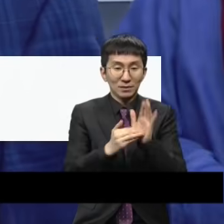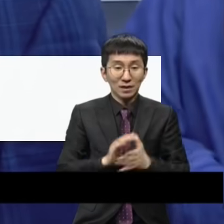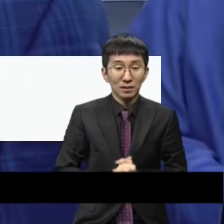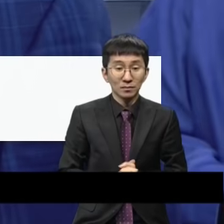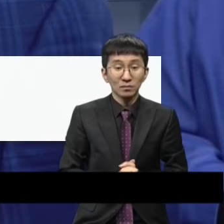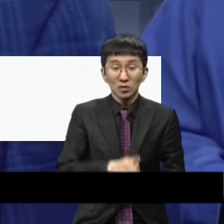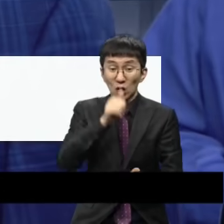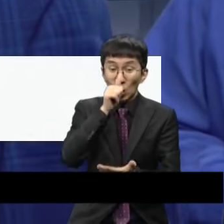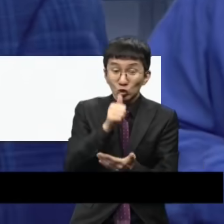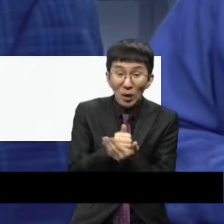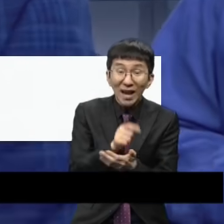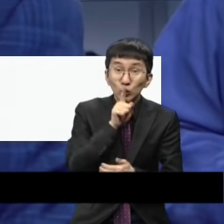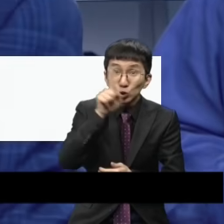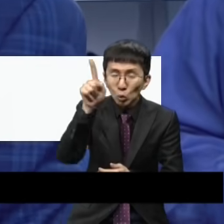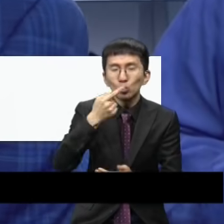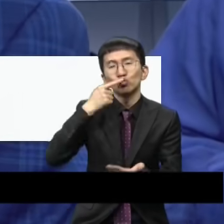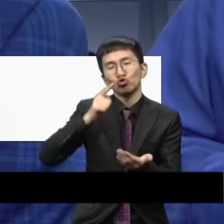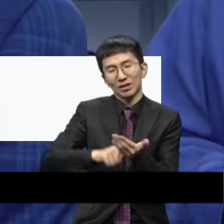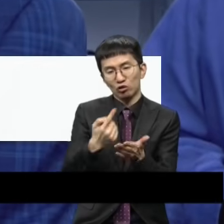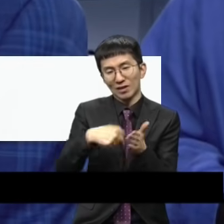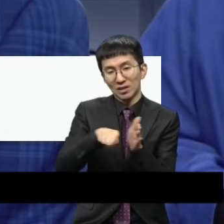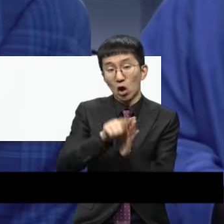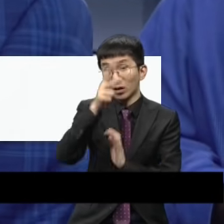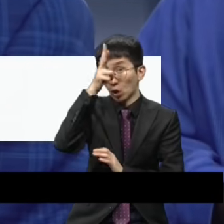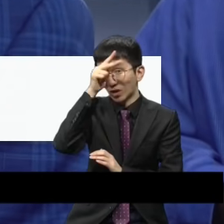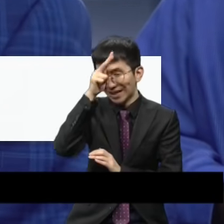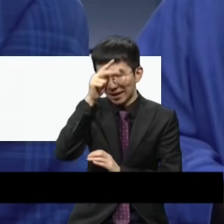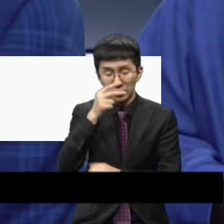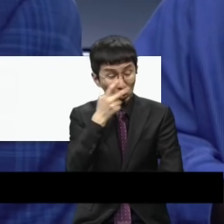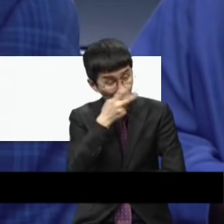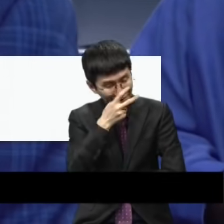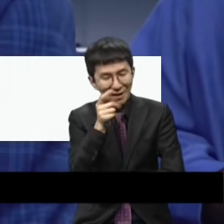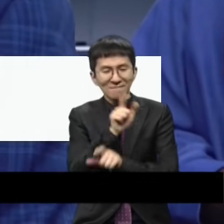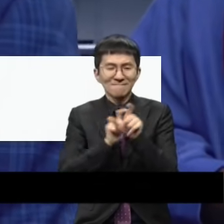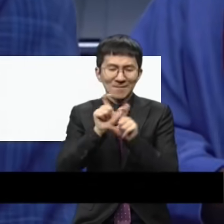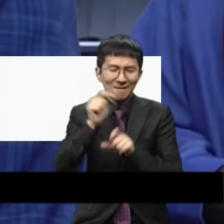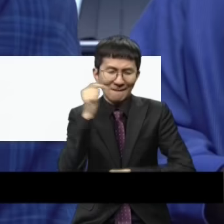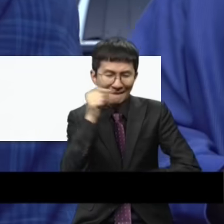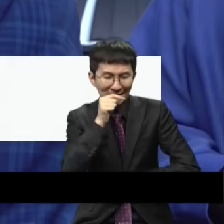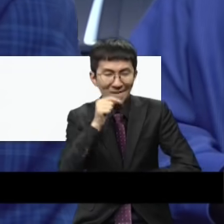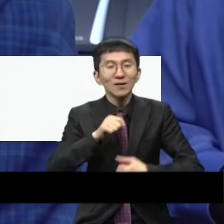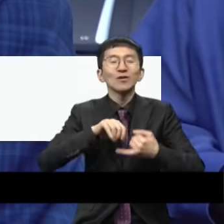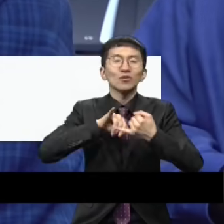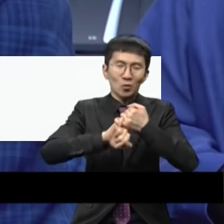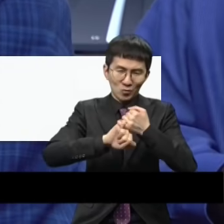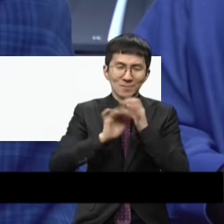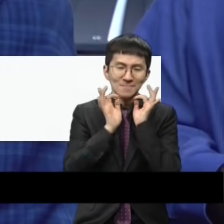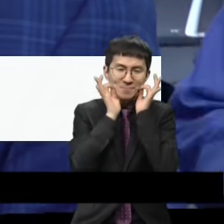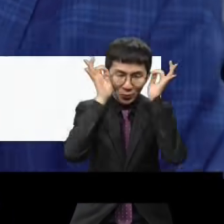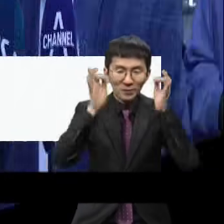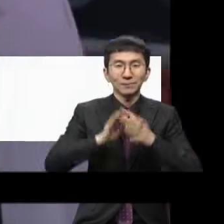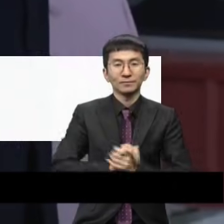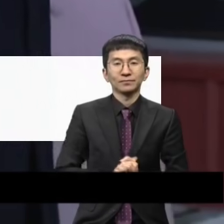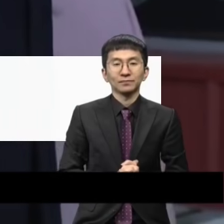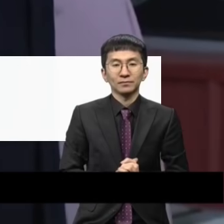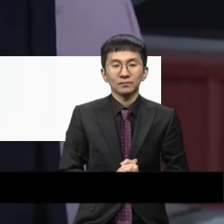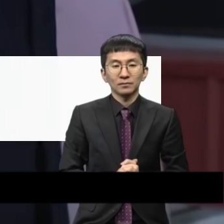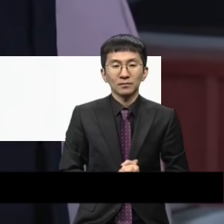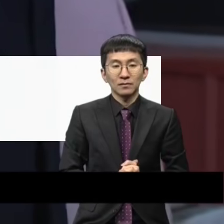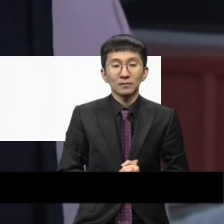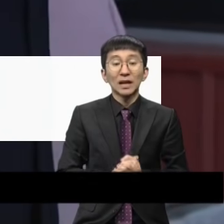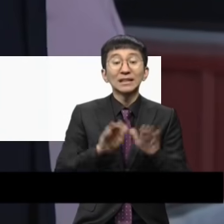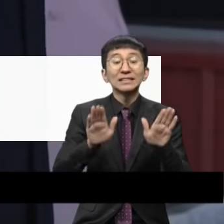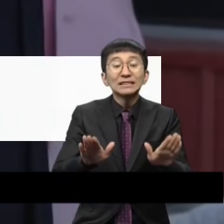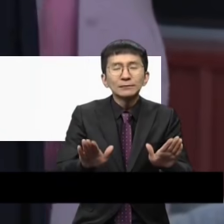things to take some steps by making it easier for people to report crimes to make sure that the police are paying attention. 우리가